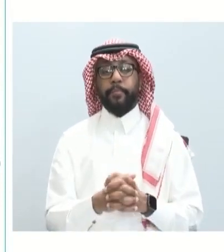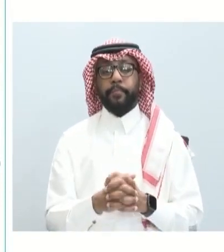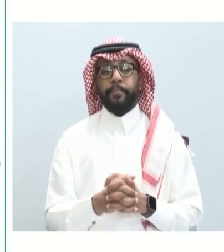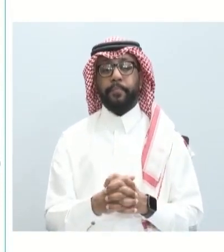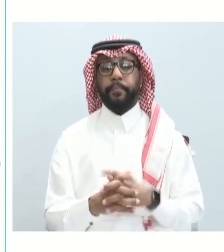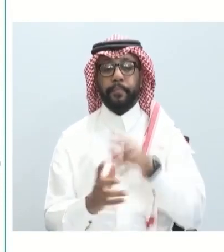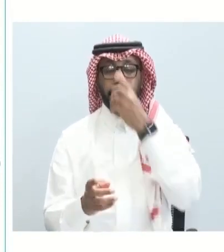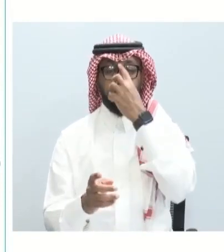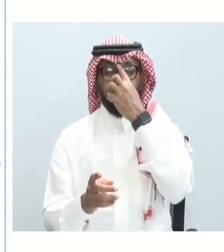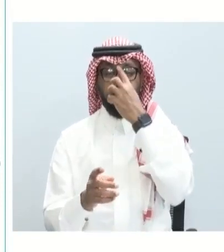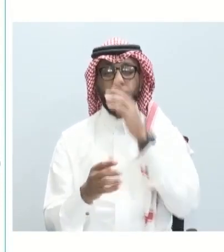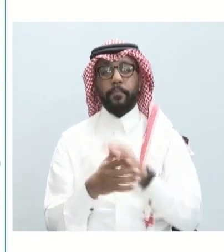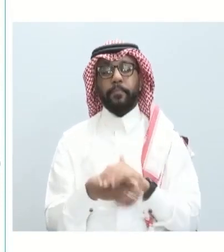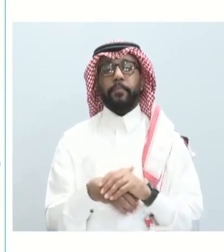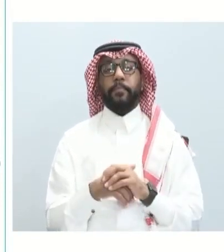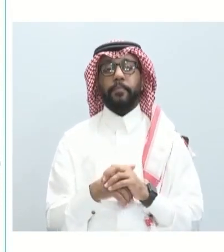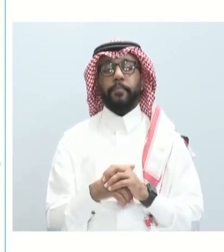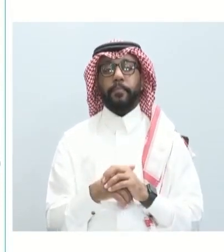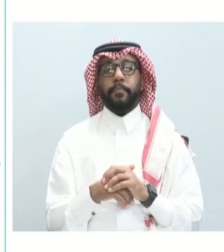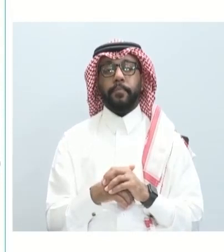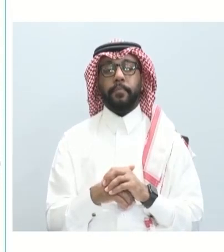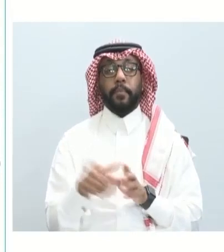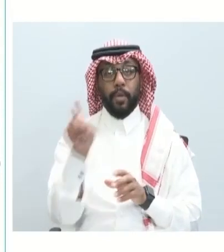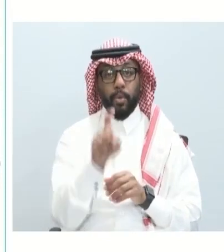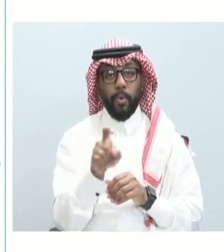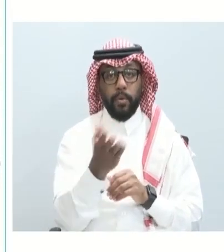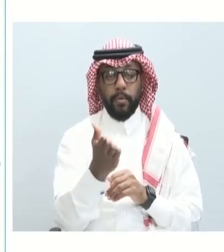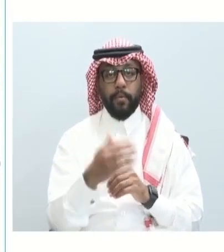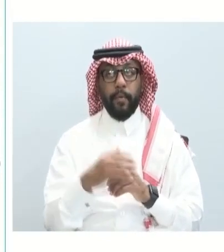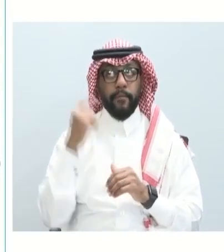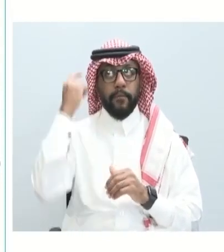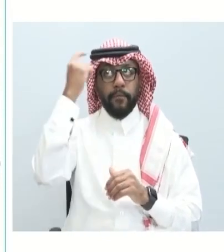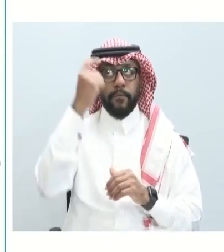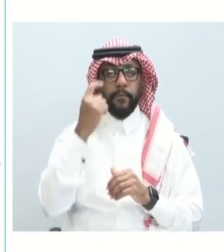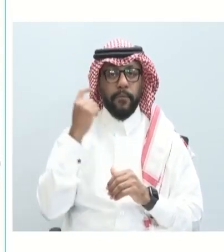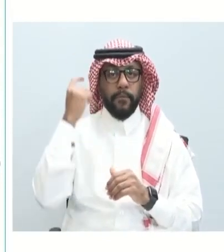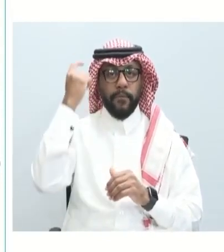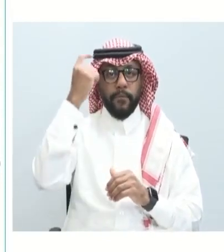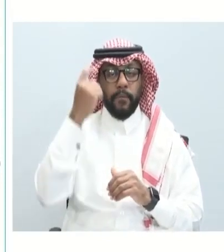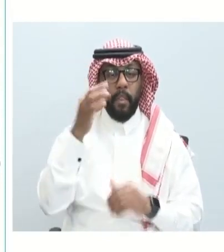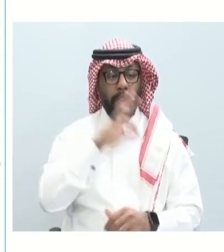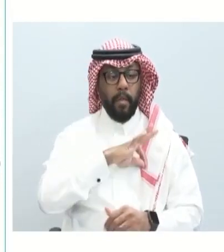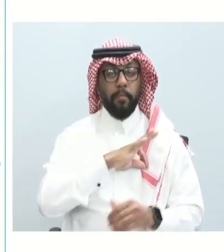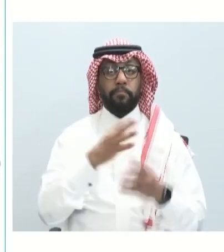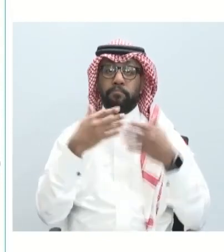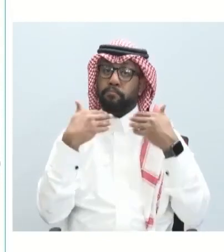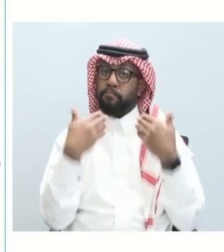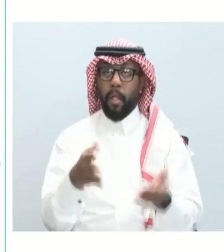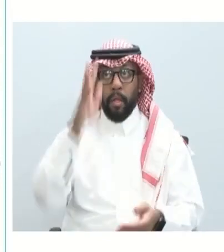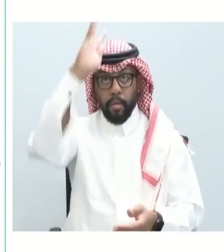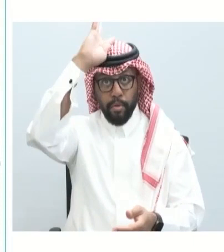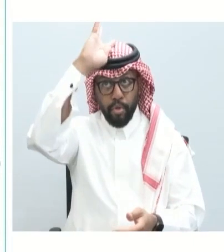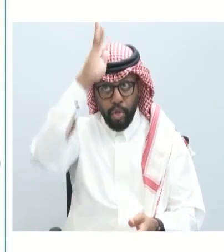من لديه اجابه وهذه فائده التفكير المنطقي ان الديك لا يبيض الاساس